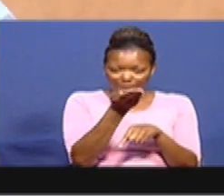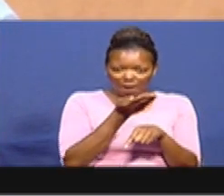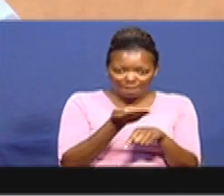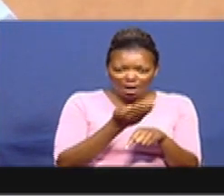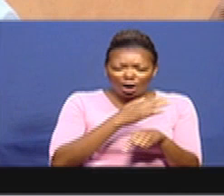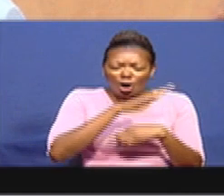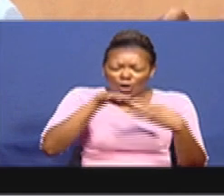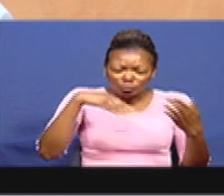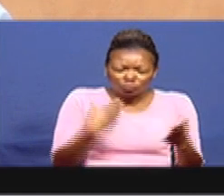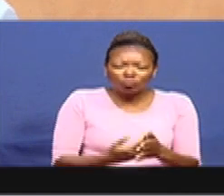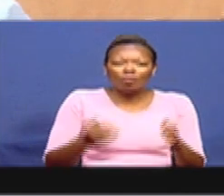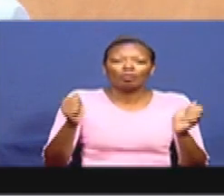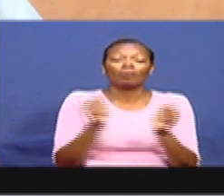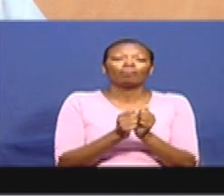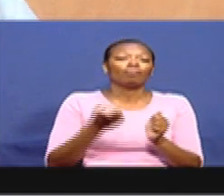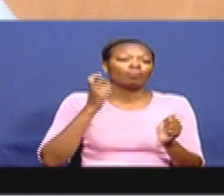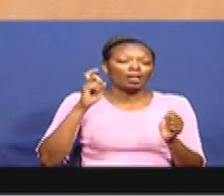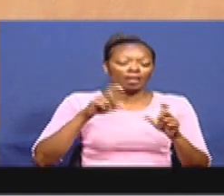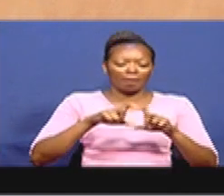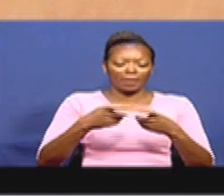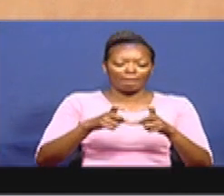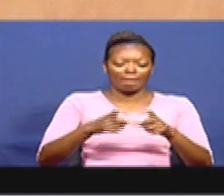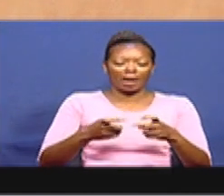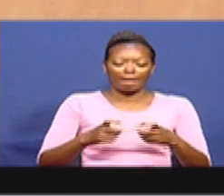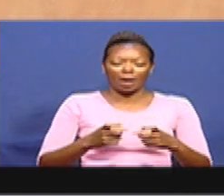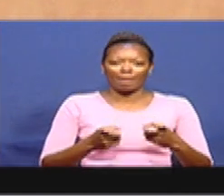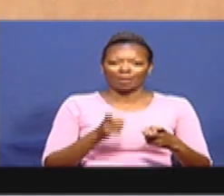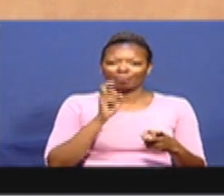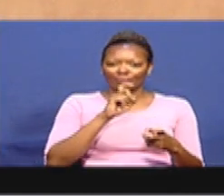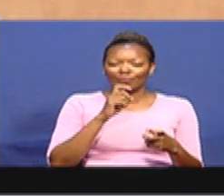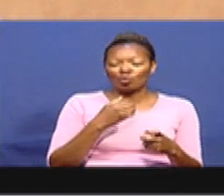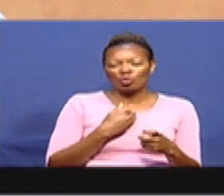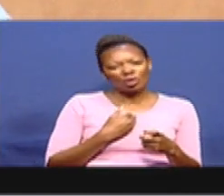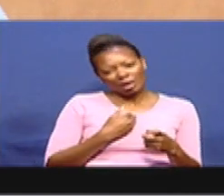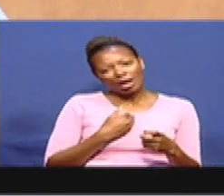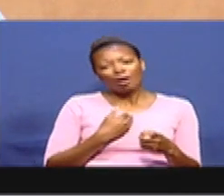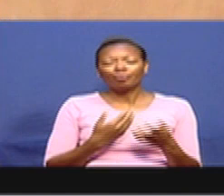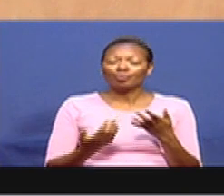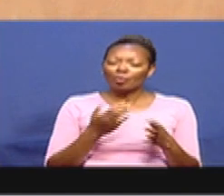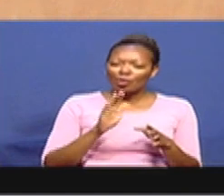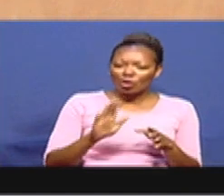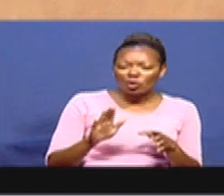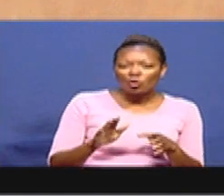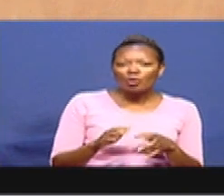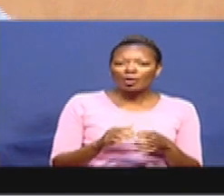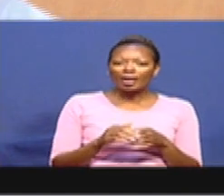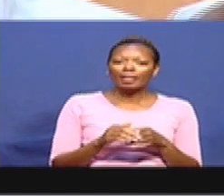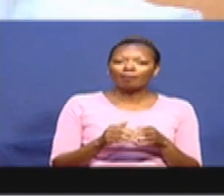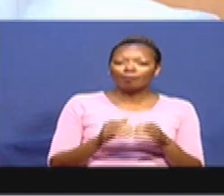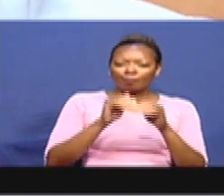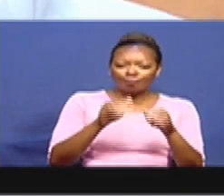tena ndio kama yule mkulima yes, so naona ndio uliuliza kama umimu wake ni gani. Umimu